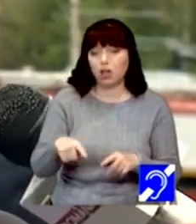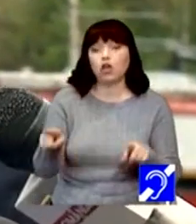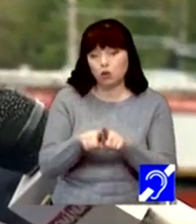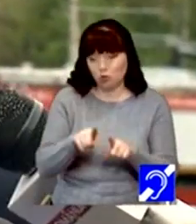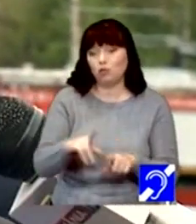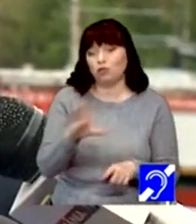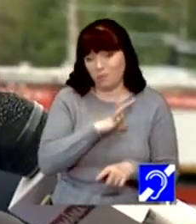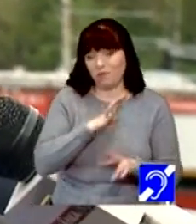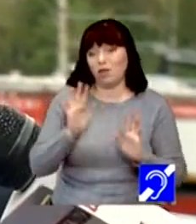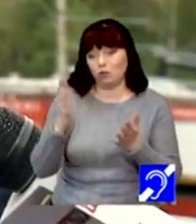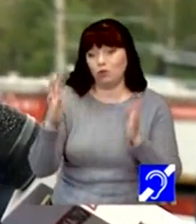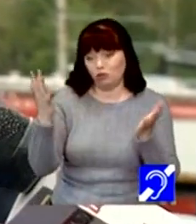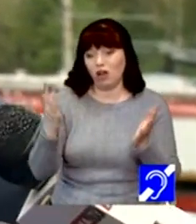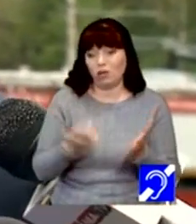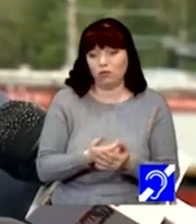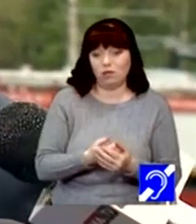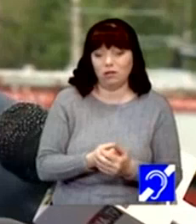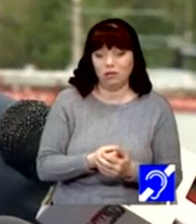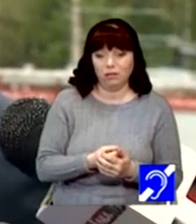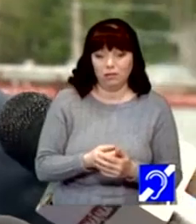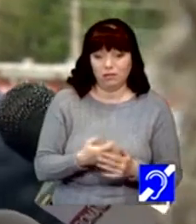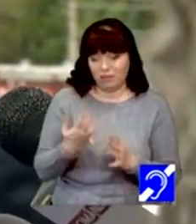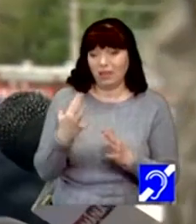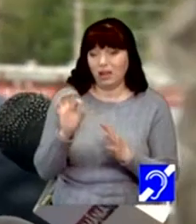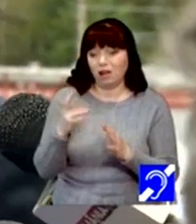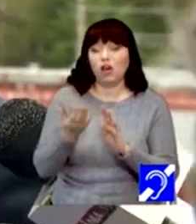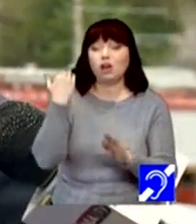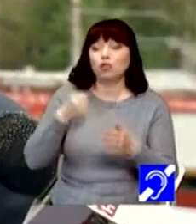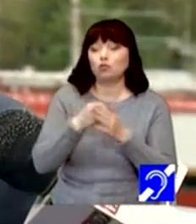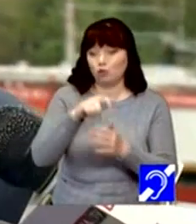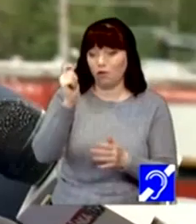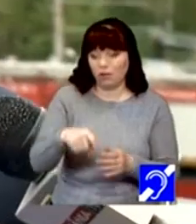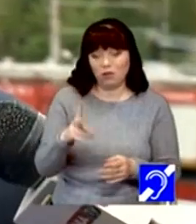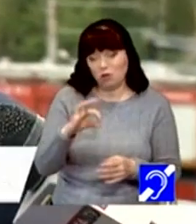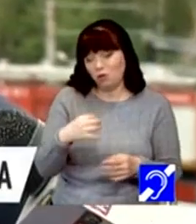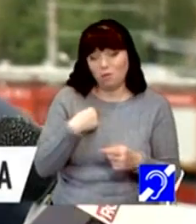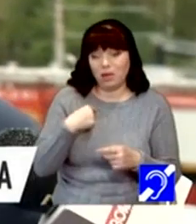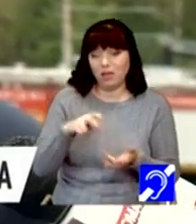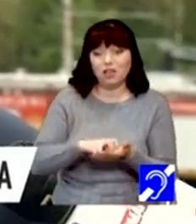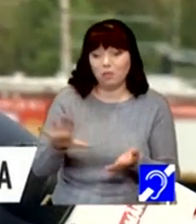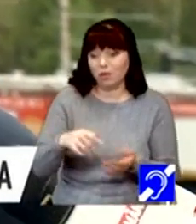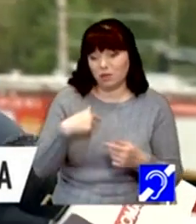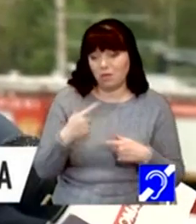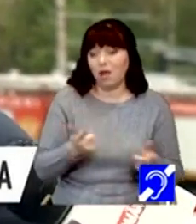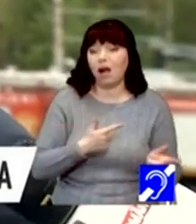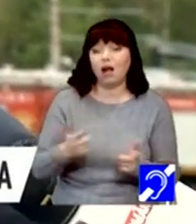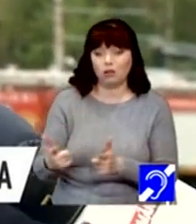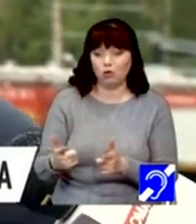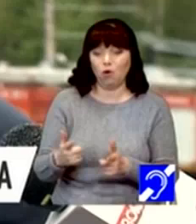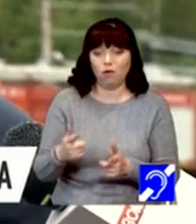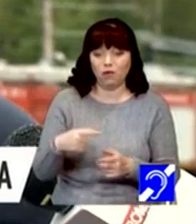a suprafetelor guvernamentale în îți dar noi suntem pregătiți diviziile noastre de